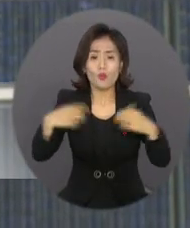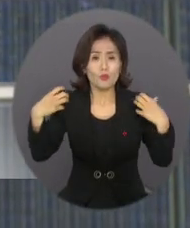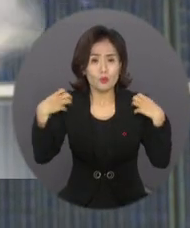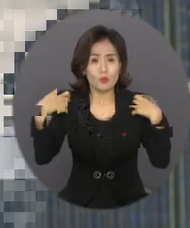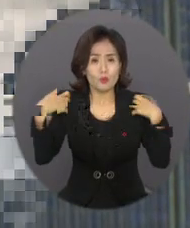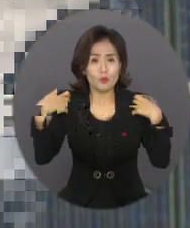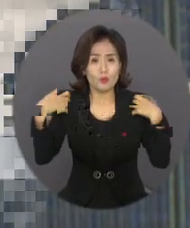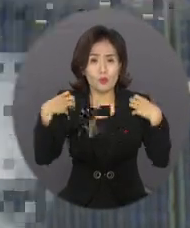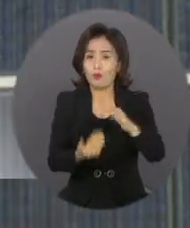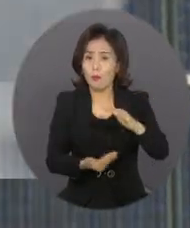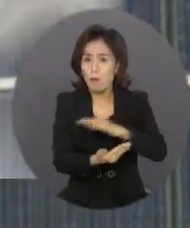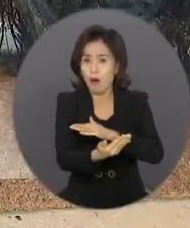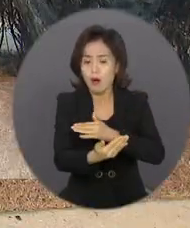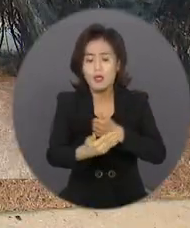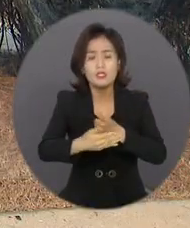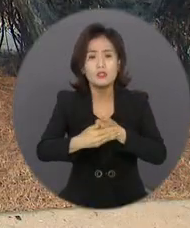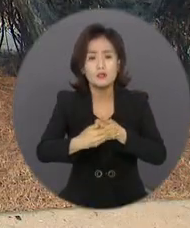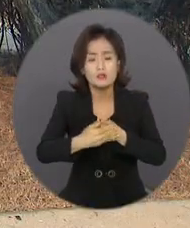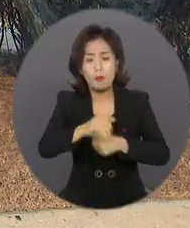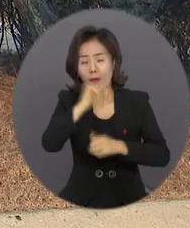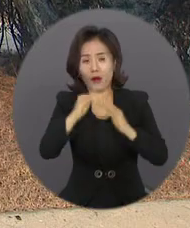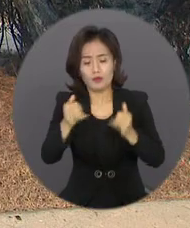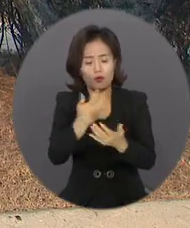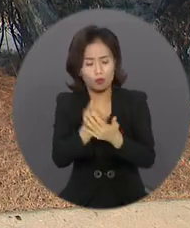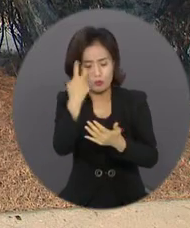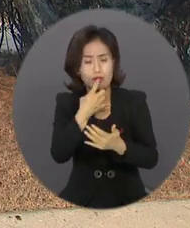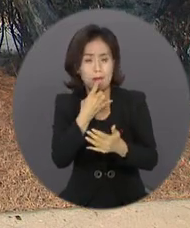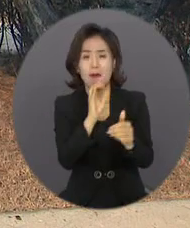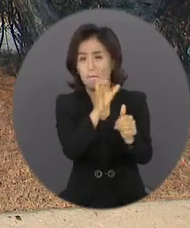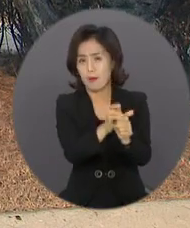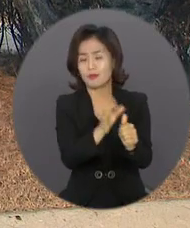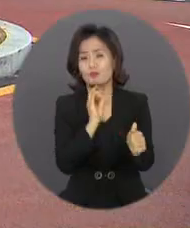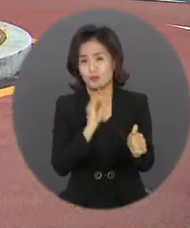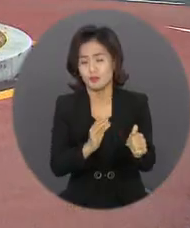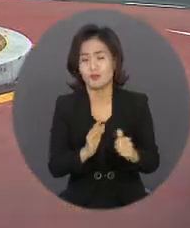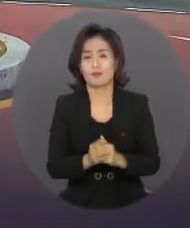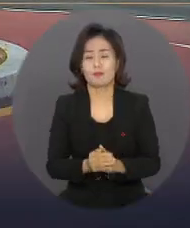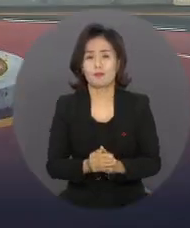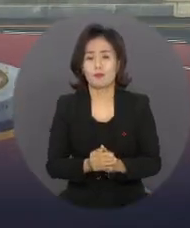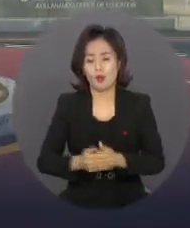공문을 지원자 전원이 통과한 서류심사 등만 맡겼을뿐입니다